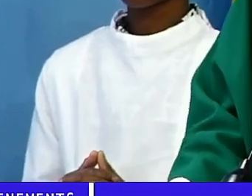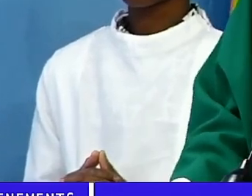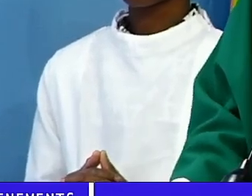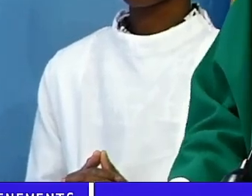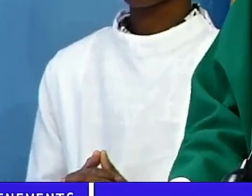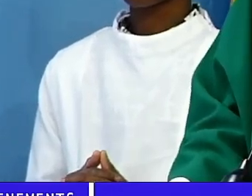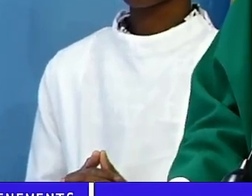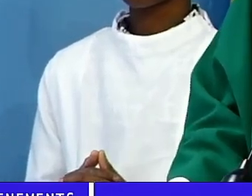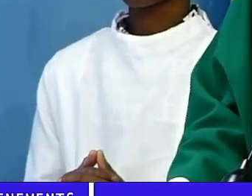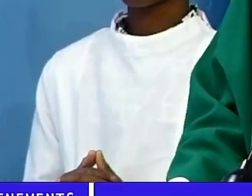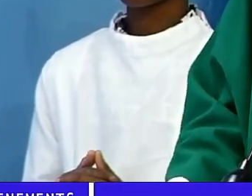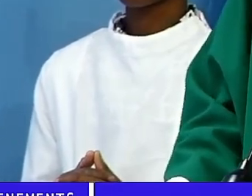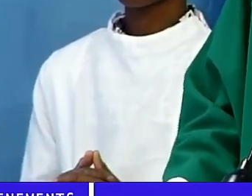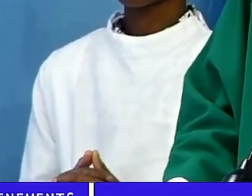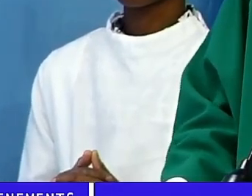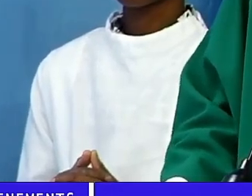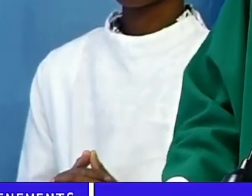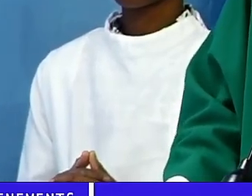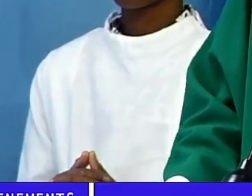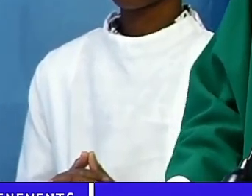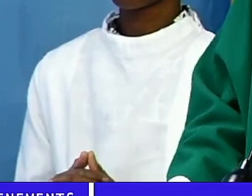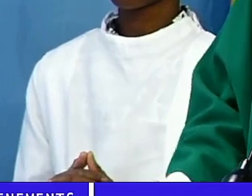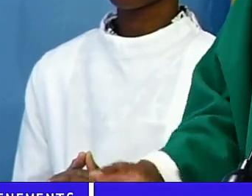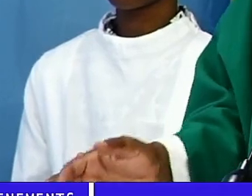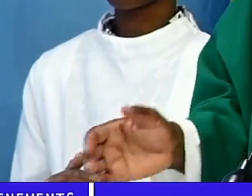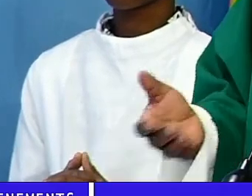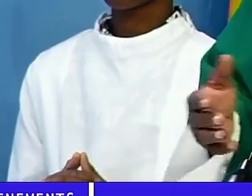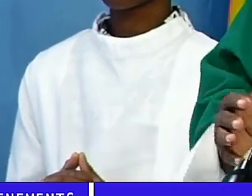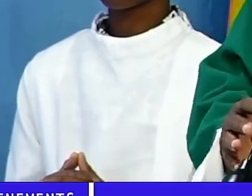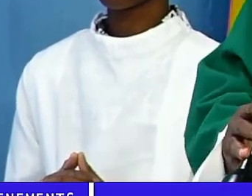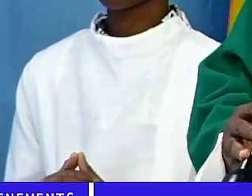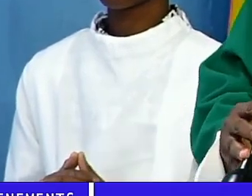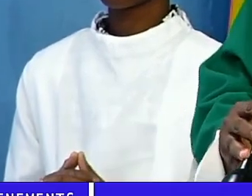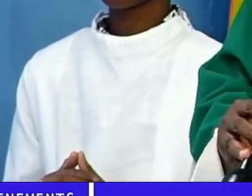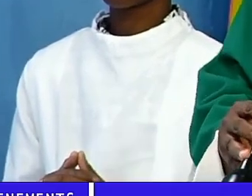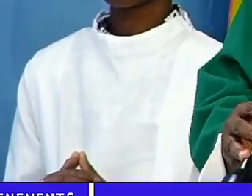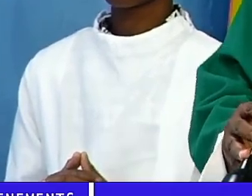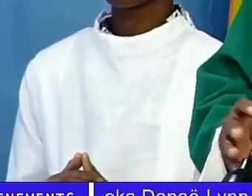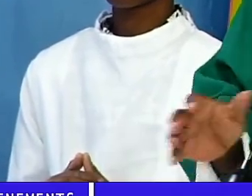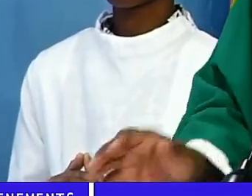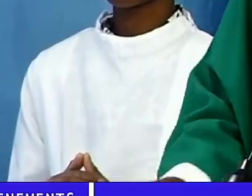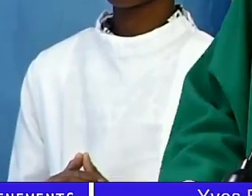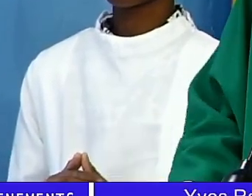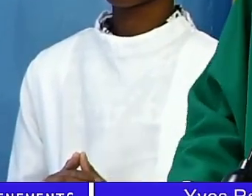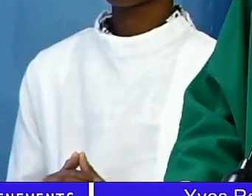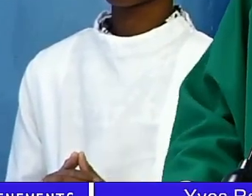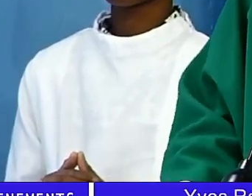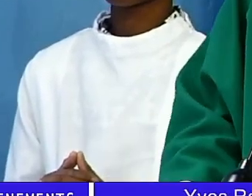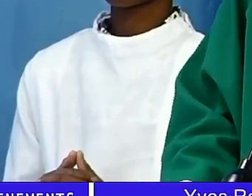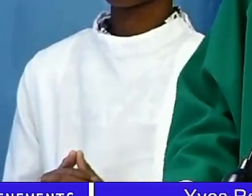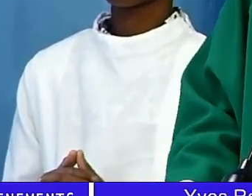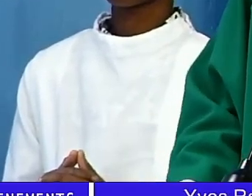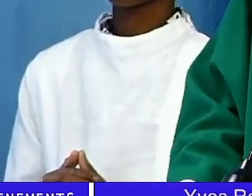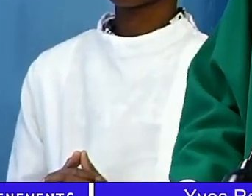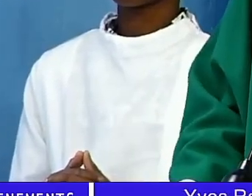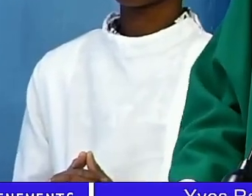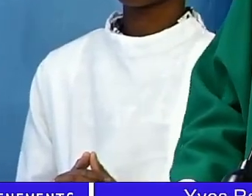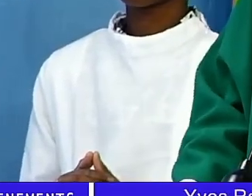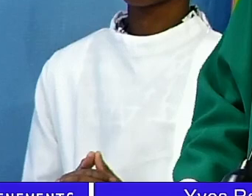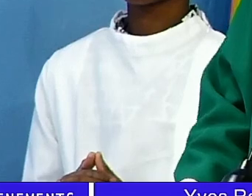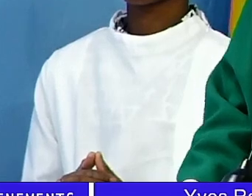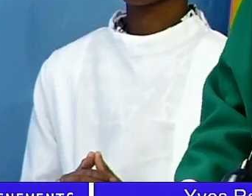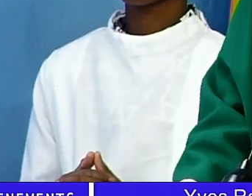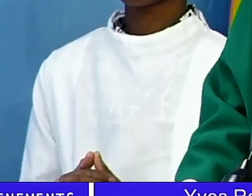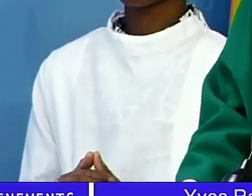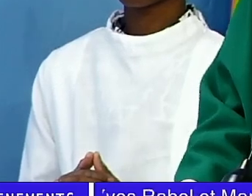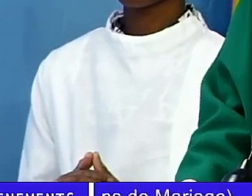Archange. Nous rassembler pour nous capables remettre nouvelle semaine ça dans main bon